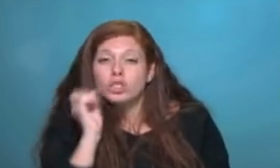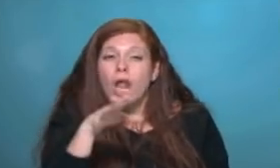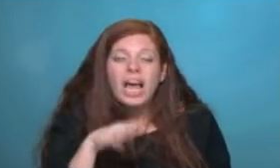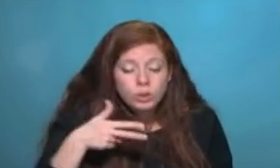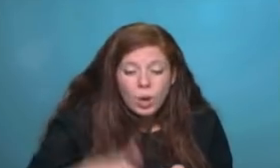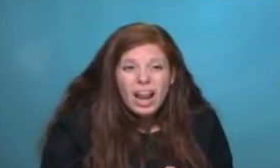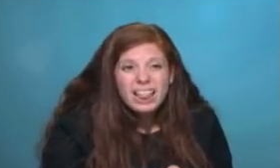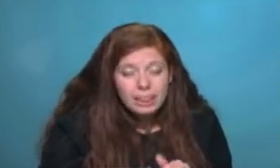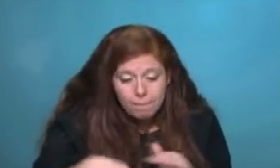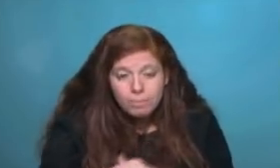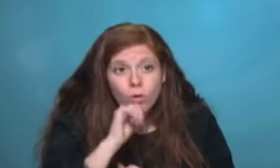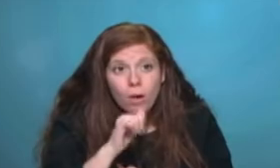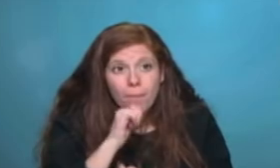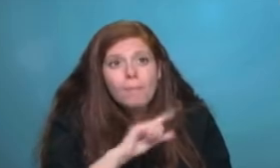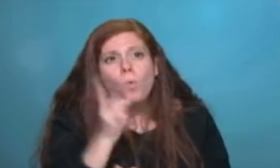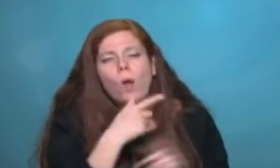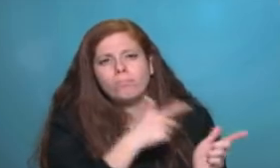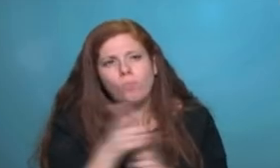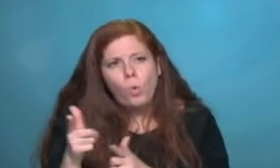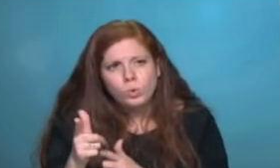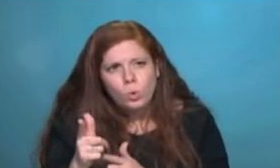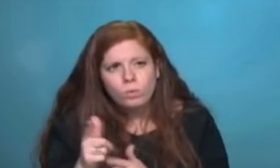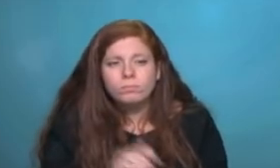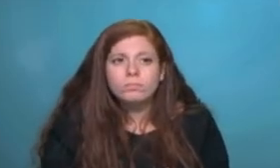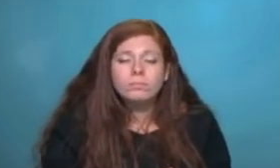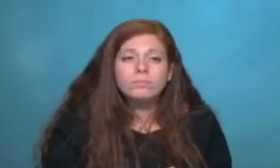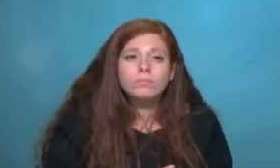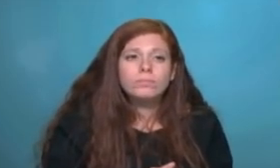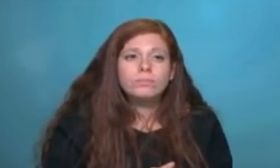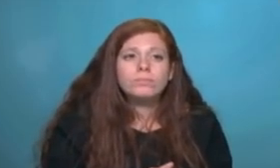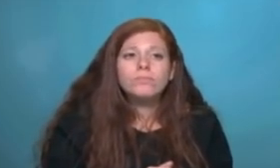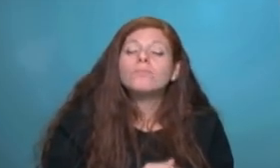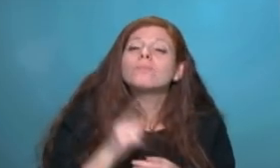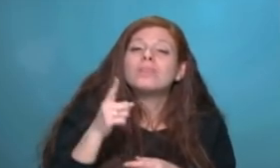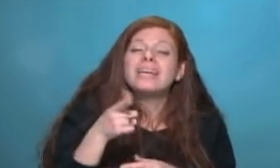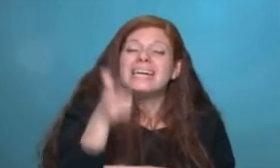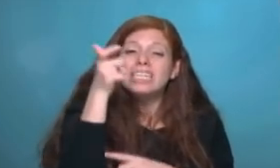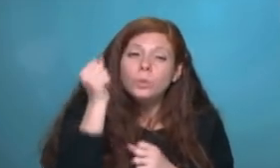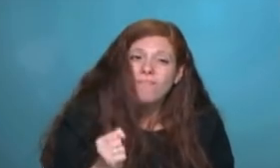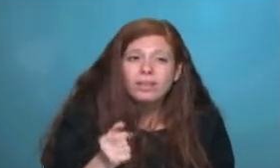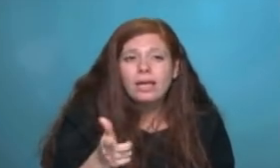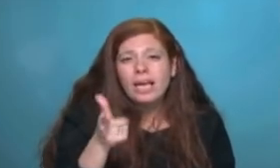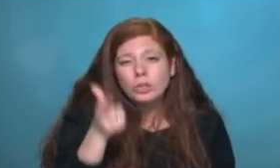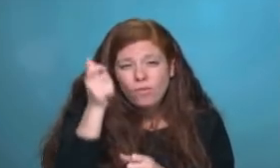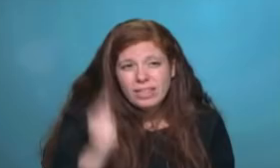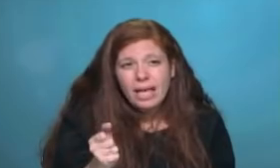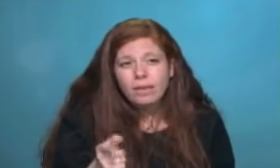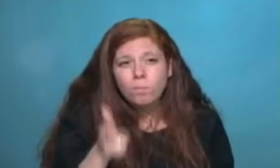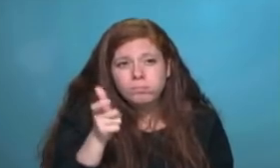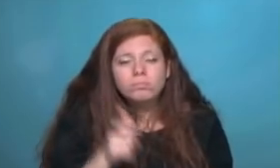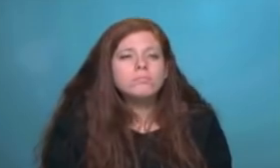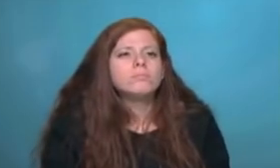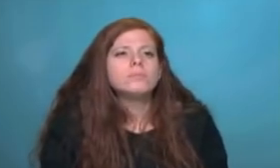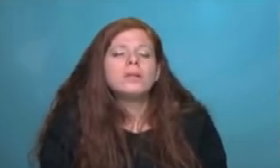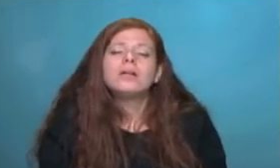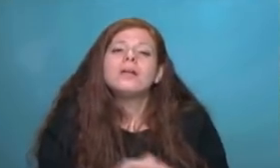שמדרום לאשקלון, כולם חוסלו. בונה דרומה! אופנה פגיעה, חיסול בדי, חיסול בדי שדרקות, יפה מאוד! חדירה תת ימית